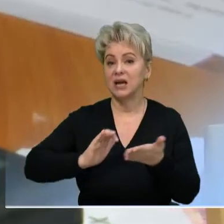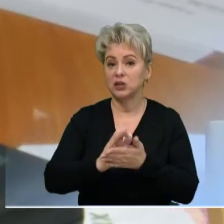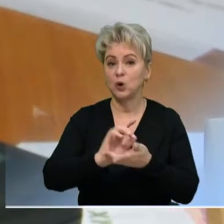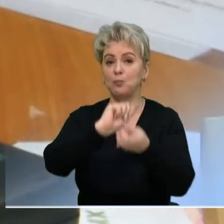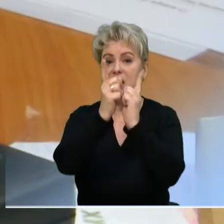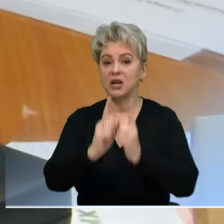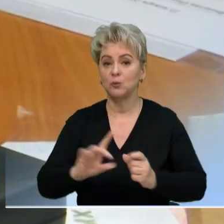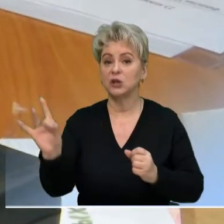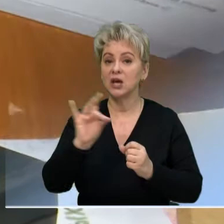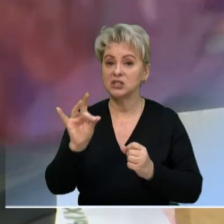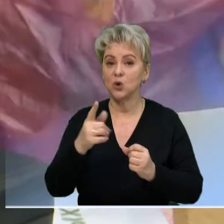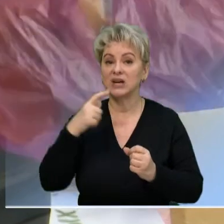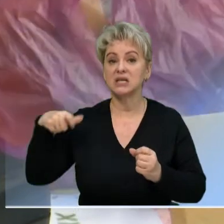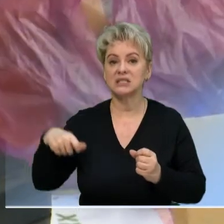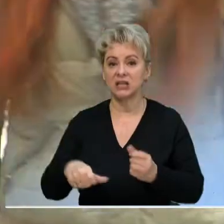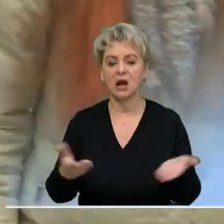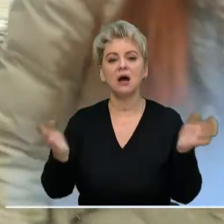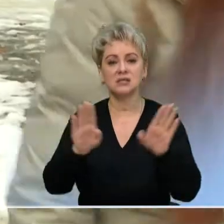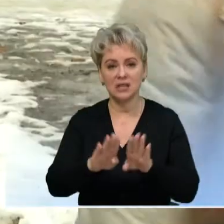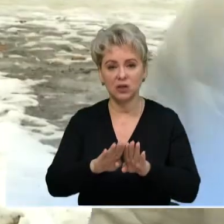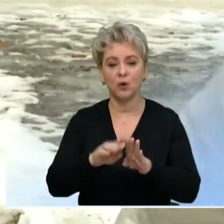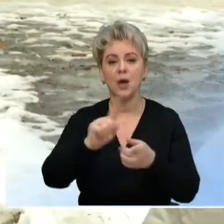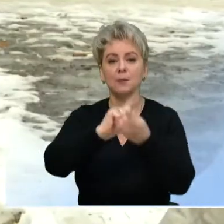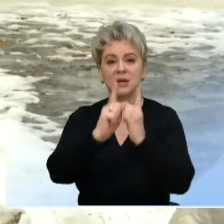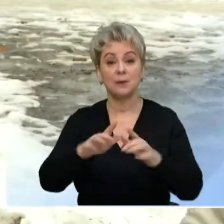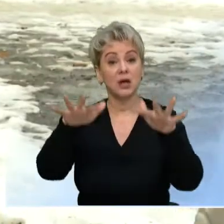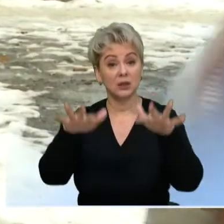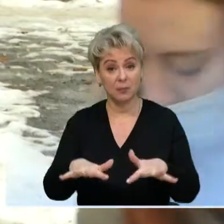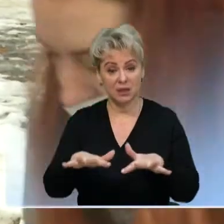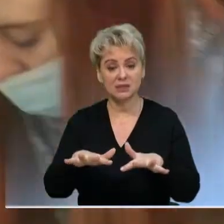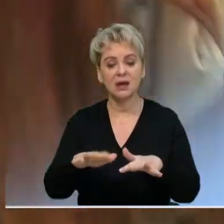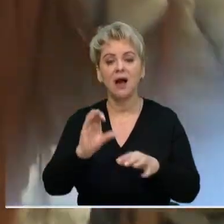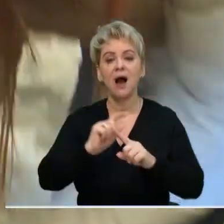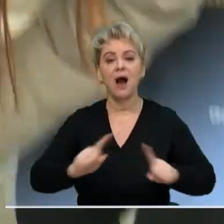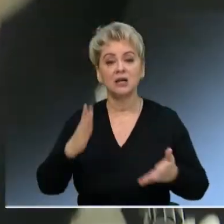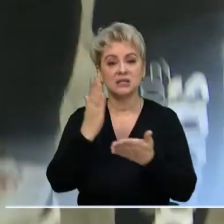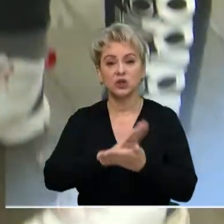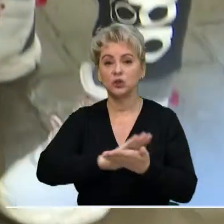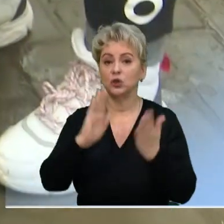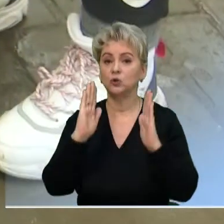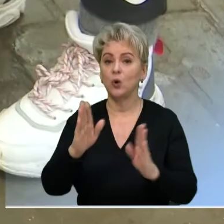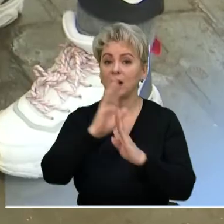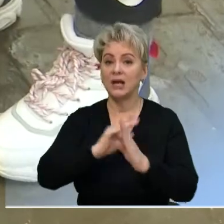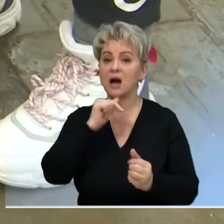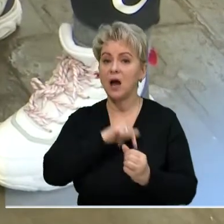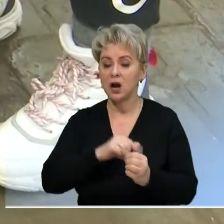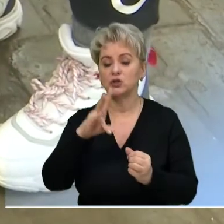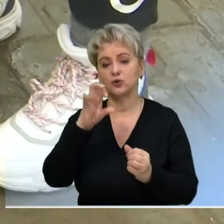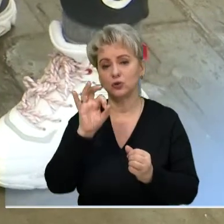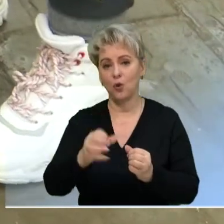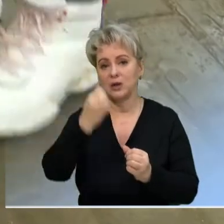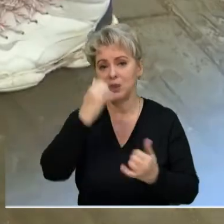на переработку в Ростов и Краснодар, остальные отходы перерабатываются на месте. Акция носит не только экологический характер, но